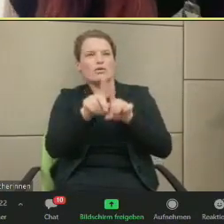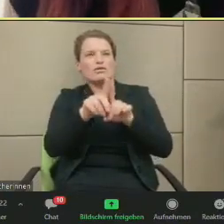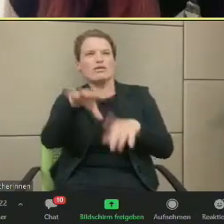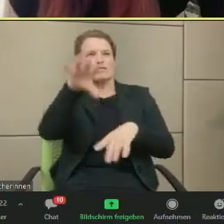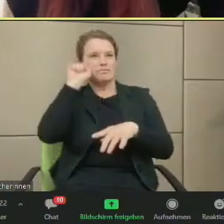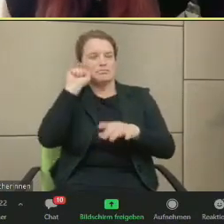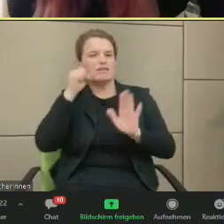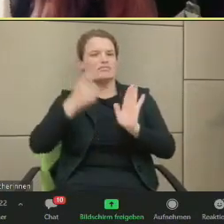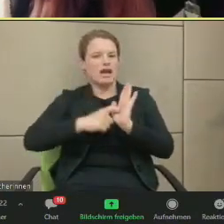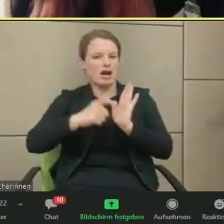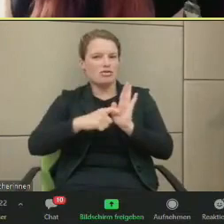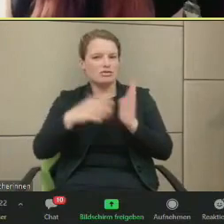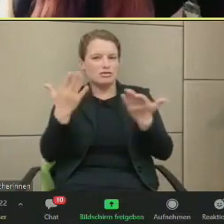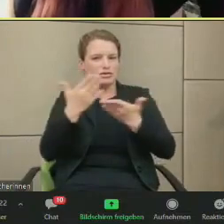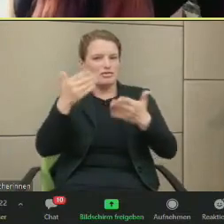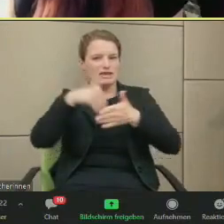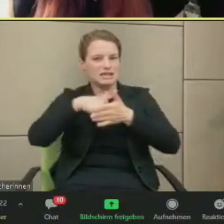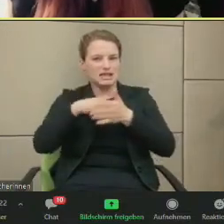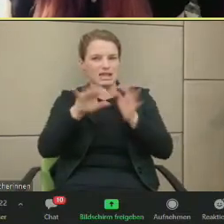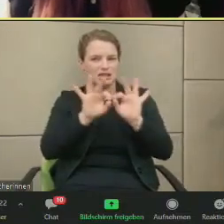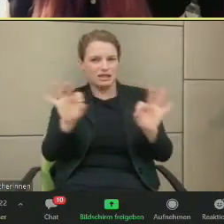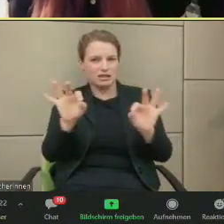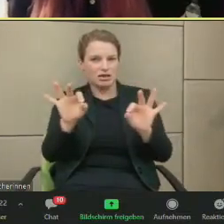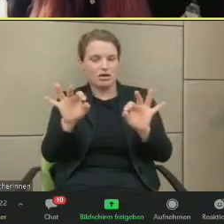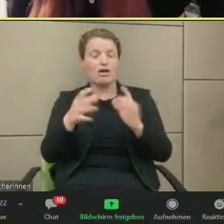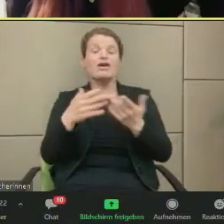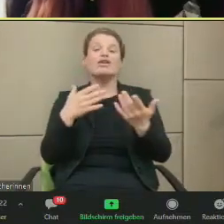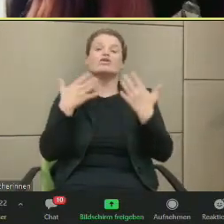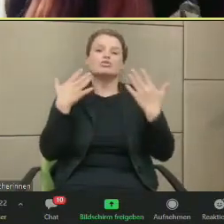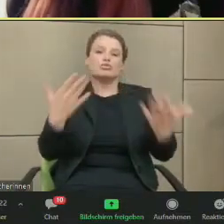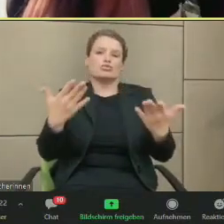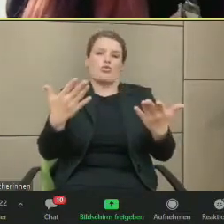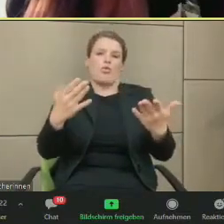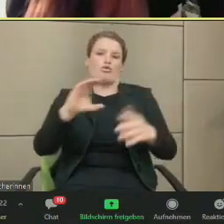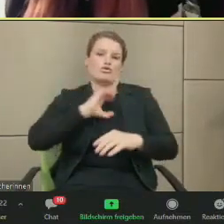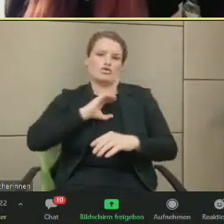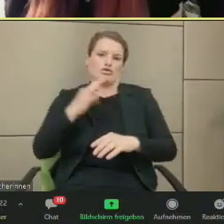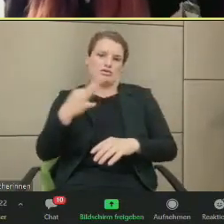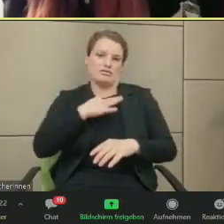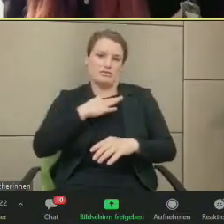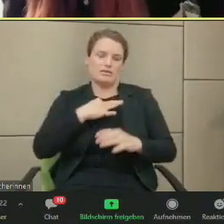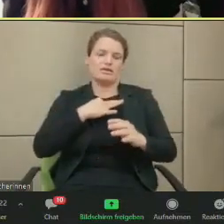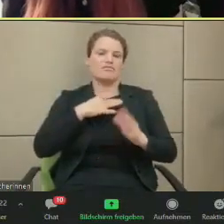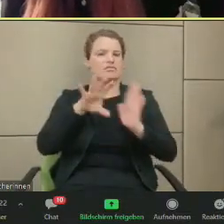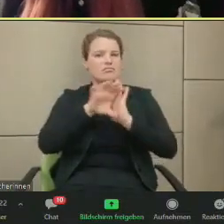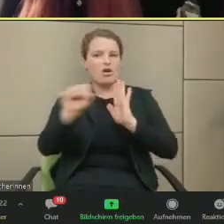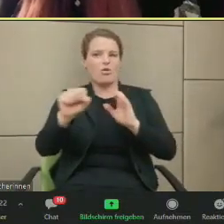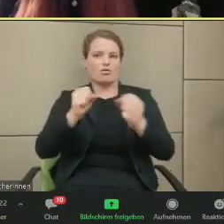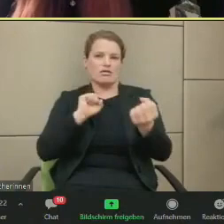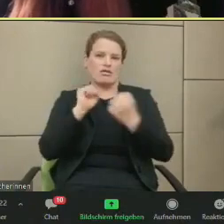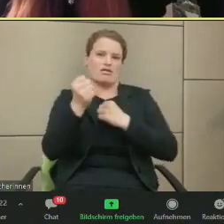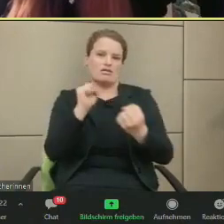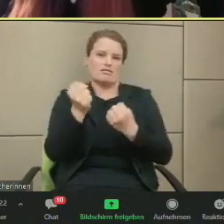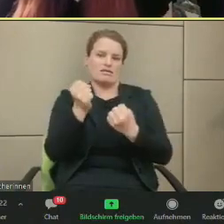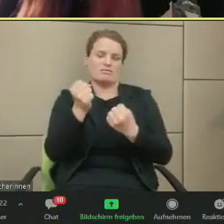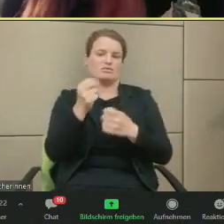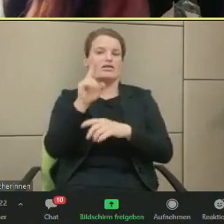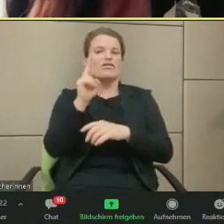Und da haben wir die große Chance von Online-Aktivismus, weil es ist einfach leicht zugänglich für viele Menschen.